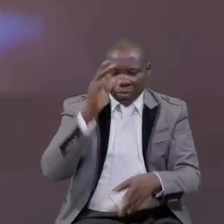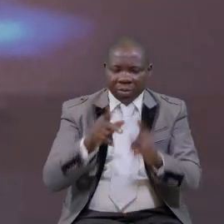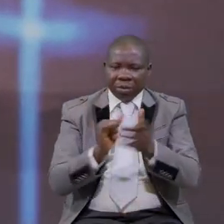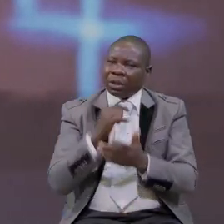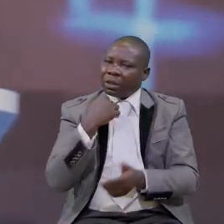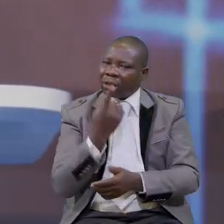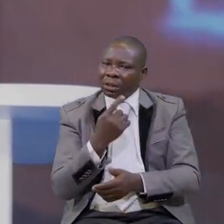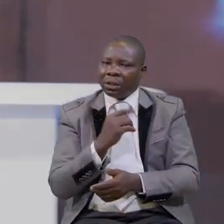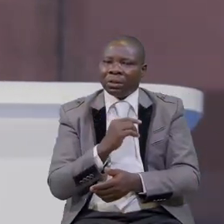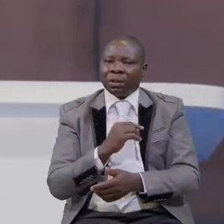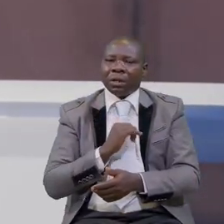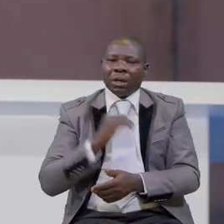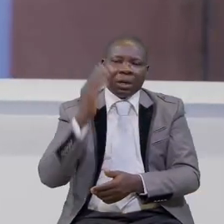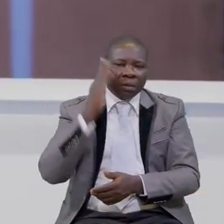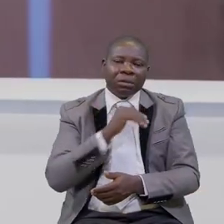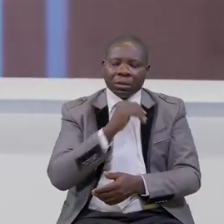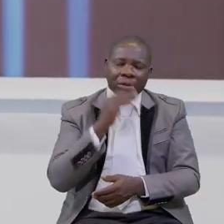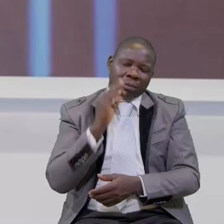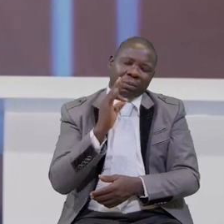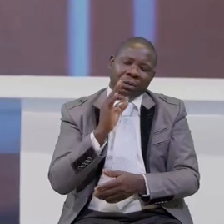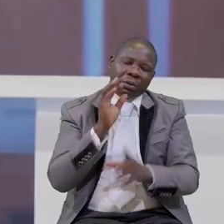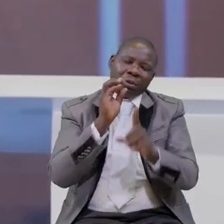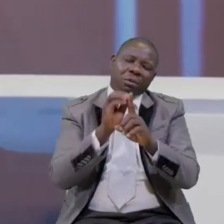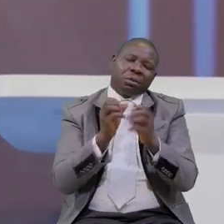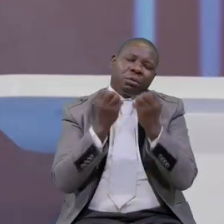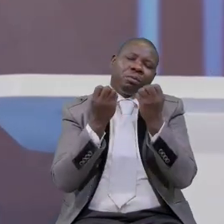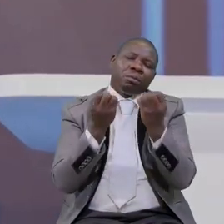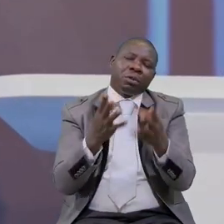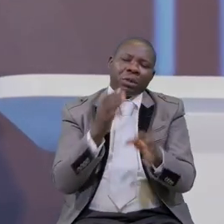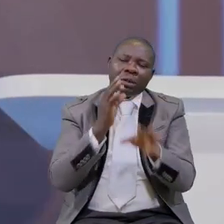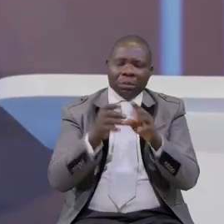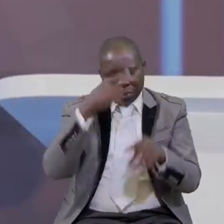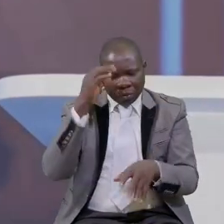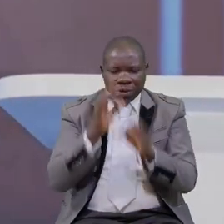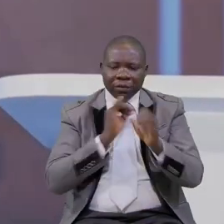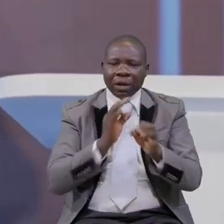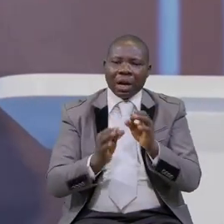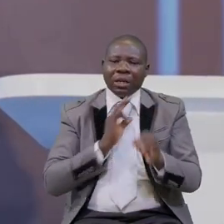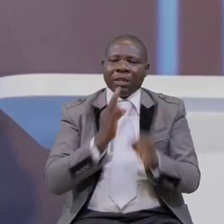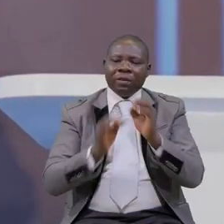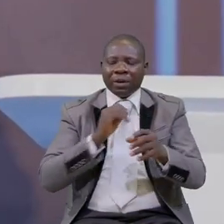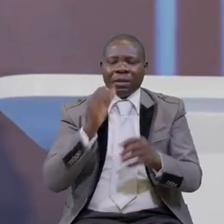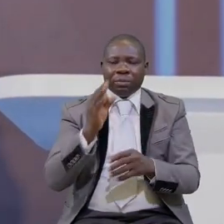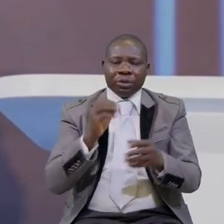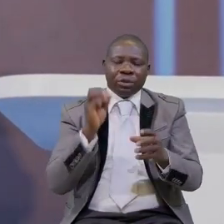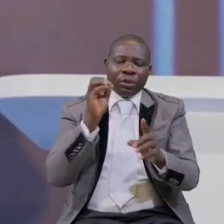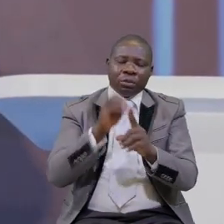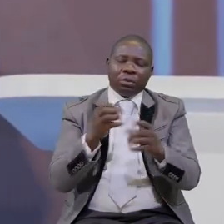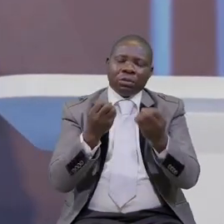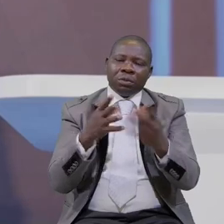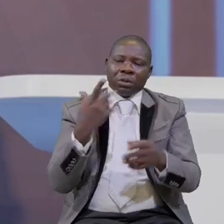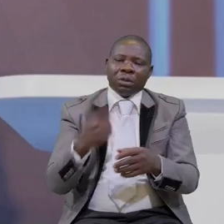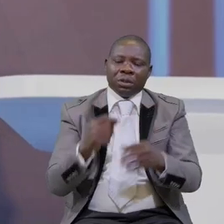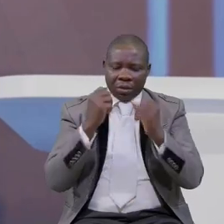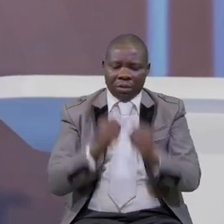Il y a qui disent, je ne vais pas beaucoup prêcher. Parce que si je prêche beaucoup, la force qui